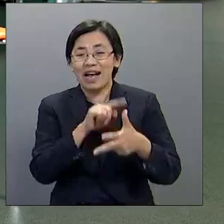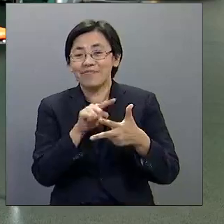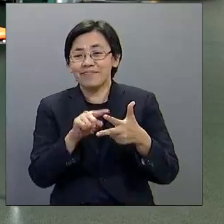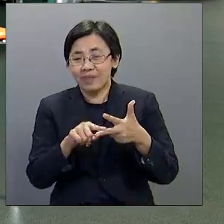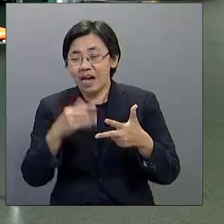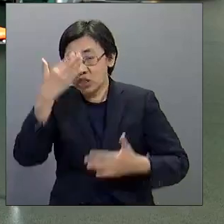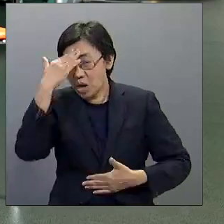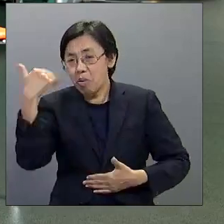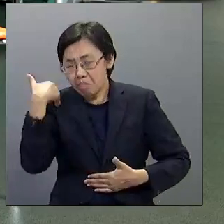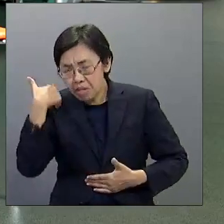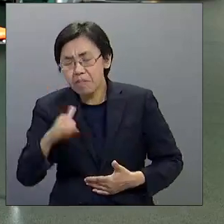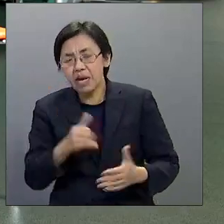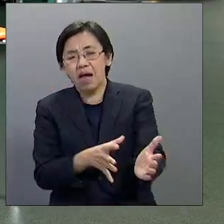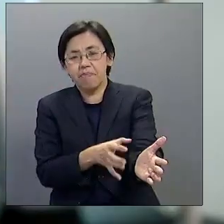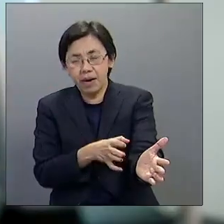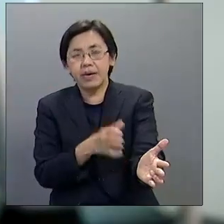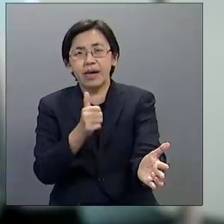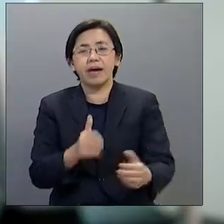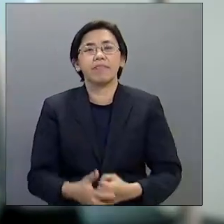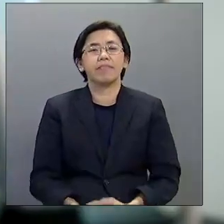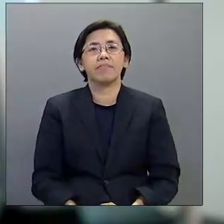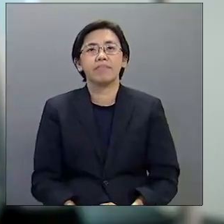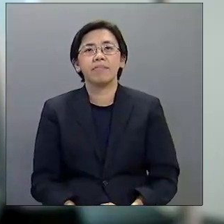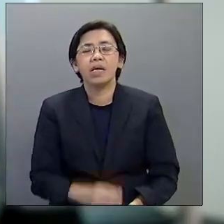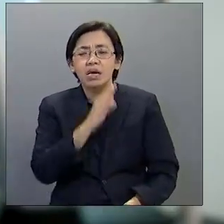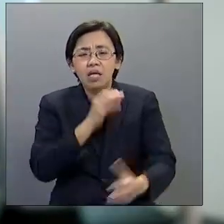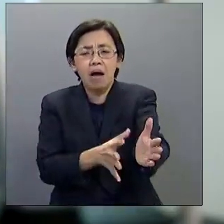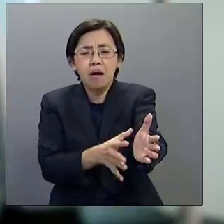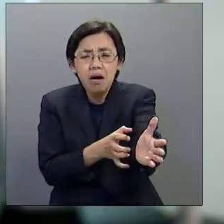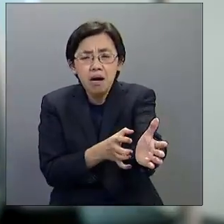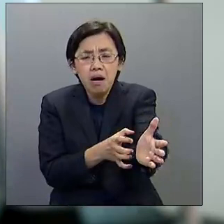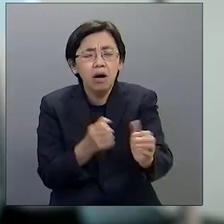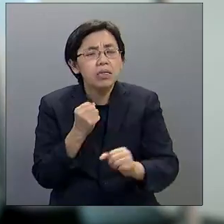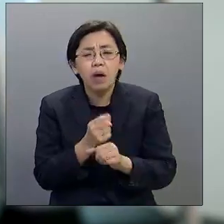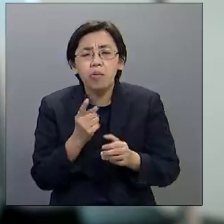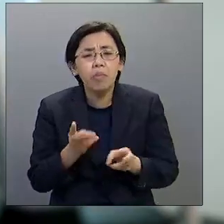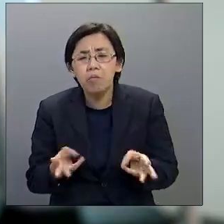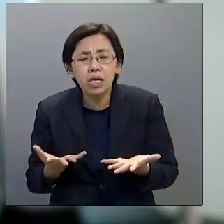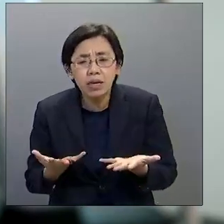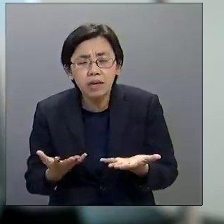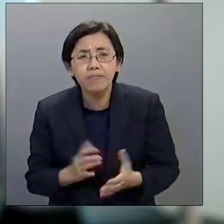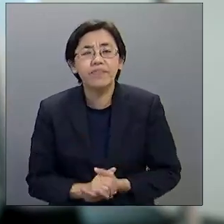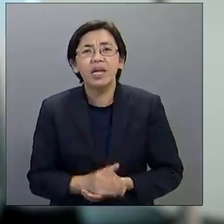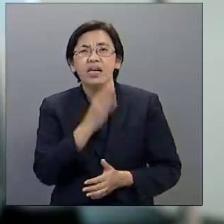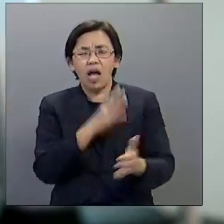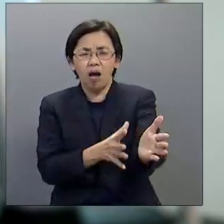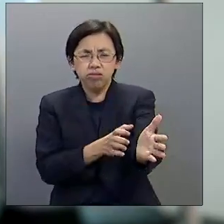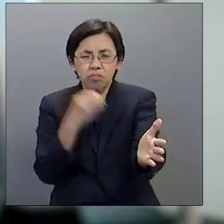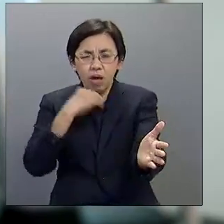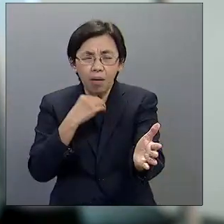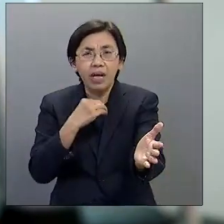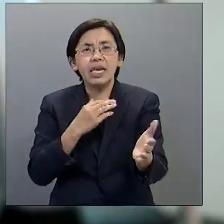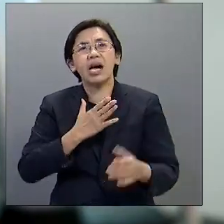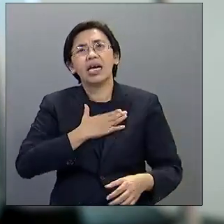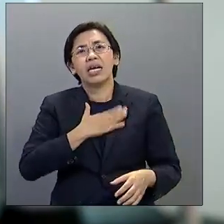วได้ในตอนกลางคืนอย่างเงี้ยค่ะ ค่ะเพราะฉะนั้นถ้าเป็นแล้วเราจะมีวิธีรักษายังไงหรือบางคนที่แบบเป็นบ่อยๆอย่างแพลวเนี่ยเป็นจ